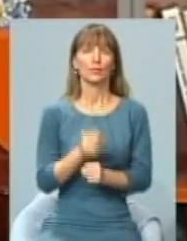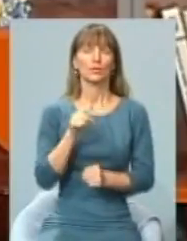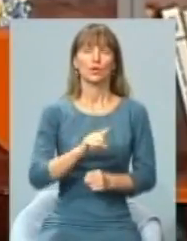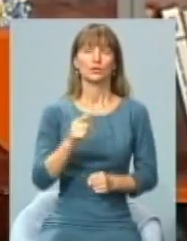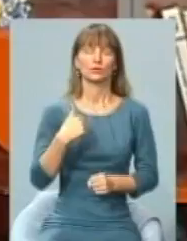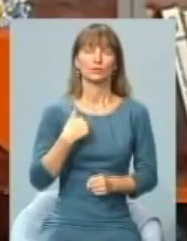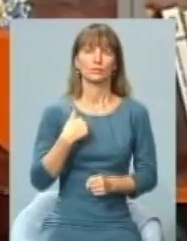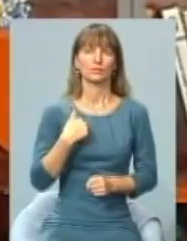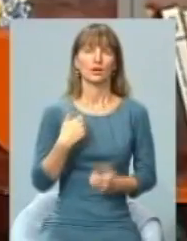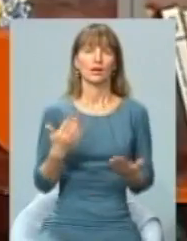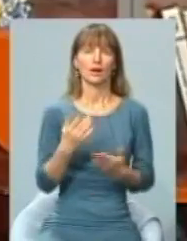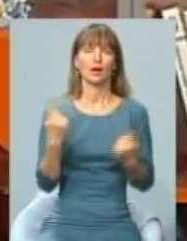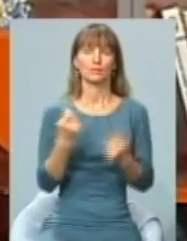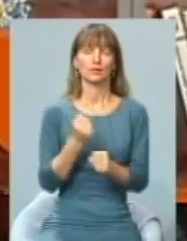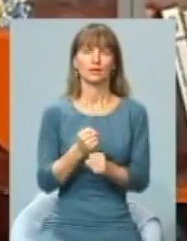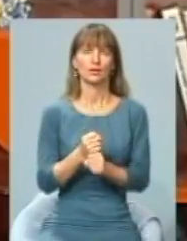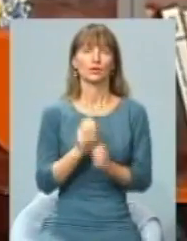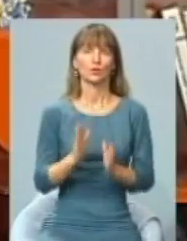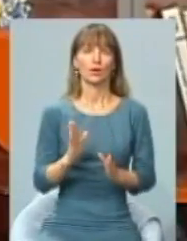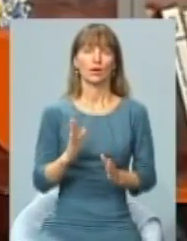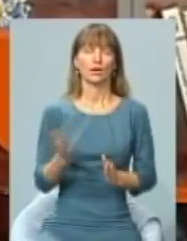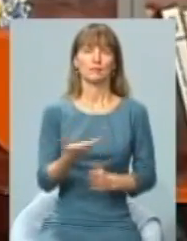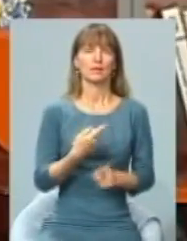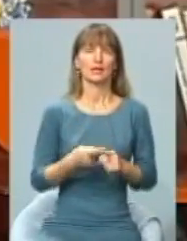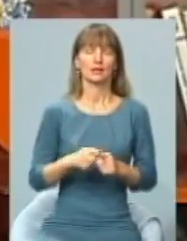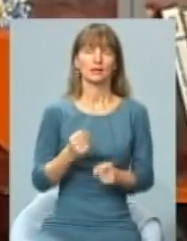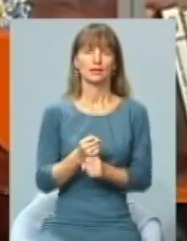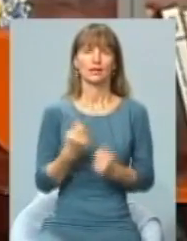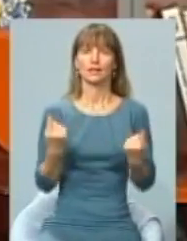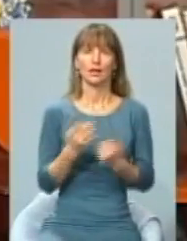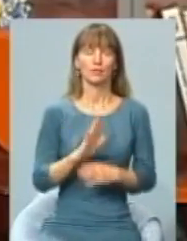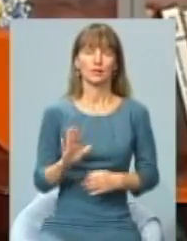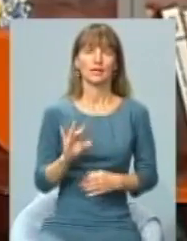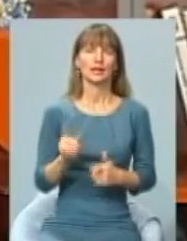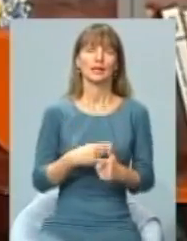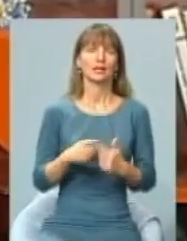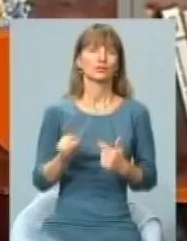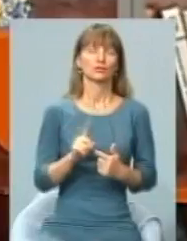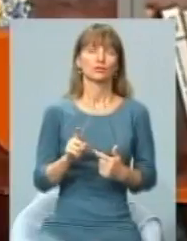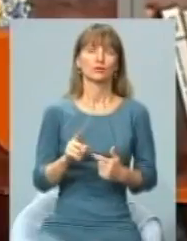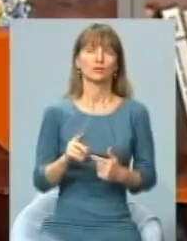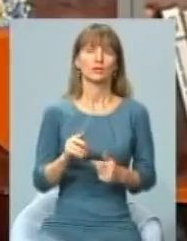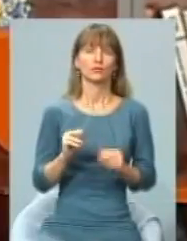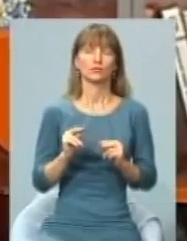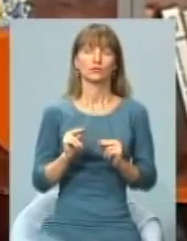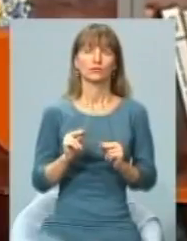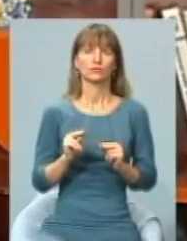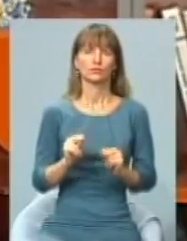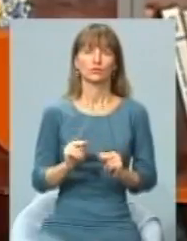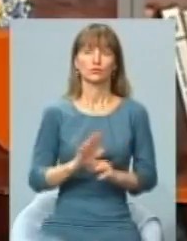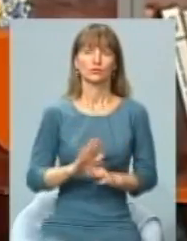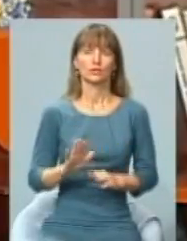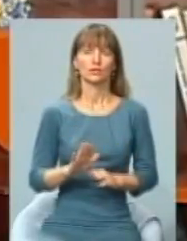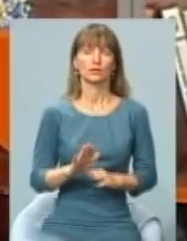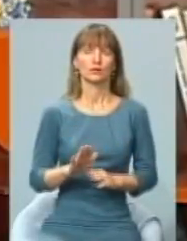можно, ну, как мы обычно делаем, только мы это делаем каким-то необычным способом или что-то как бы нечестное, такое как бы секретное, ну,